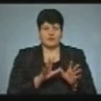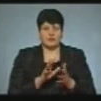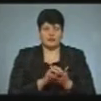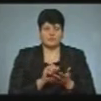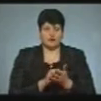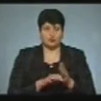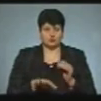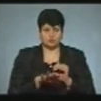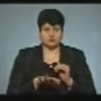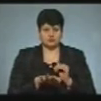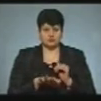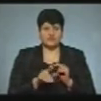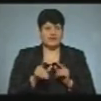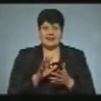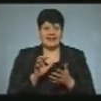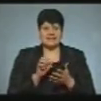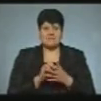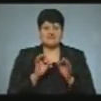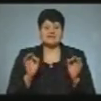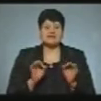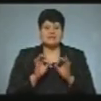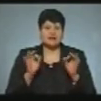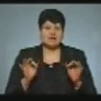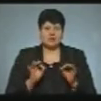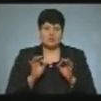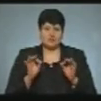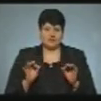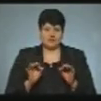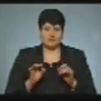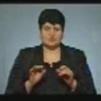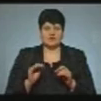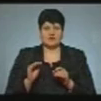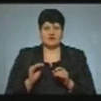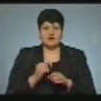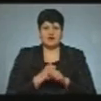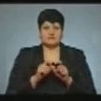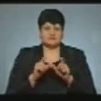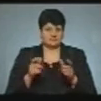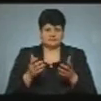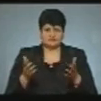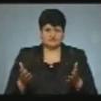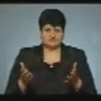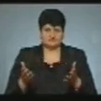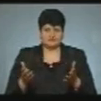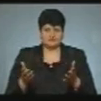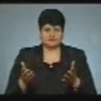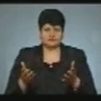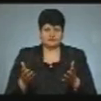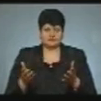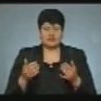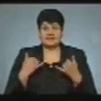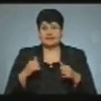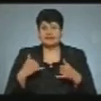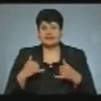ці площі, він не займався ніколи, зокрема, такою фармацевтичною роботою. І